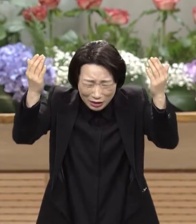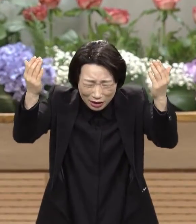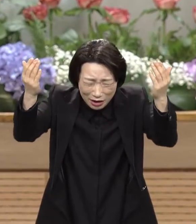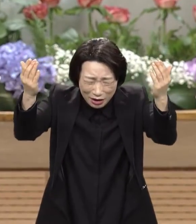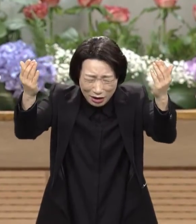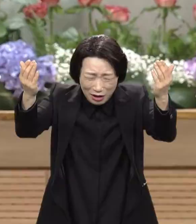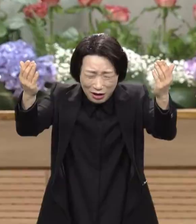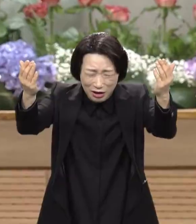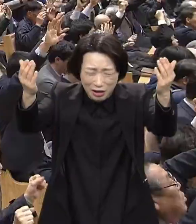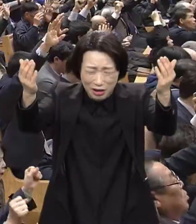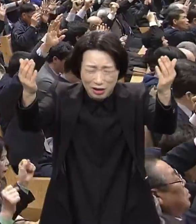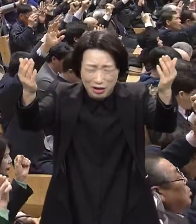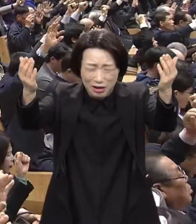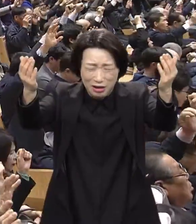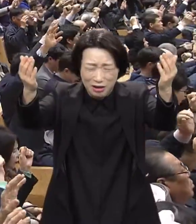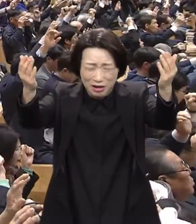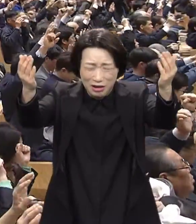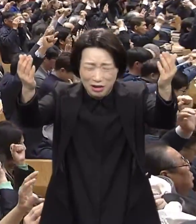주여!